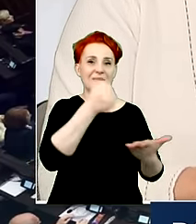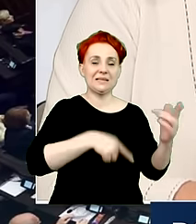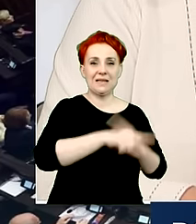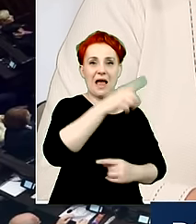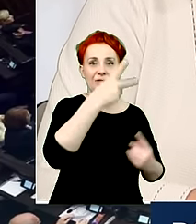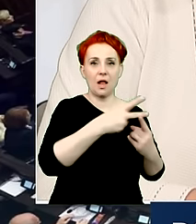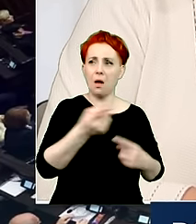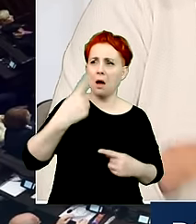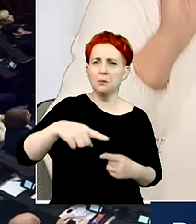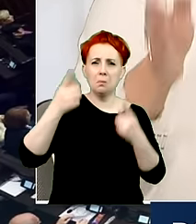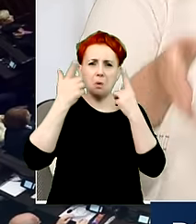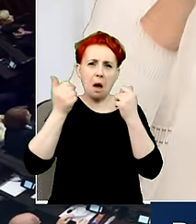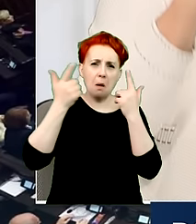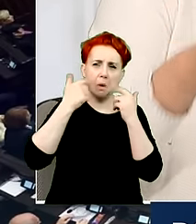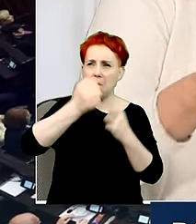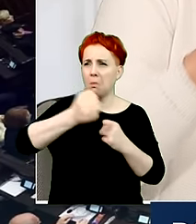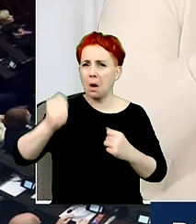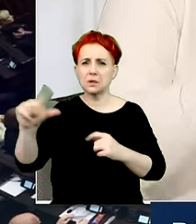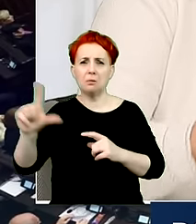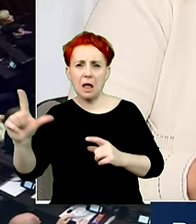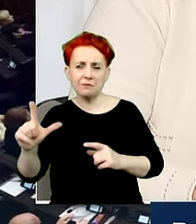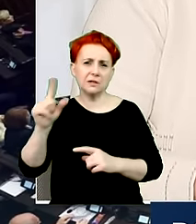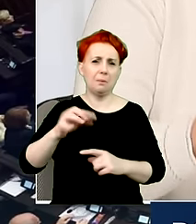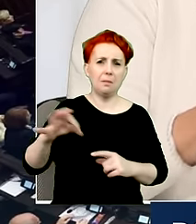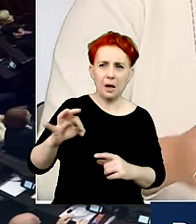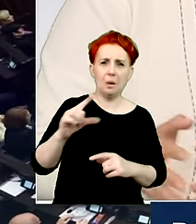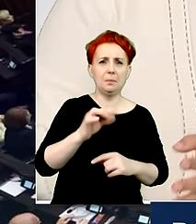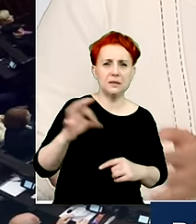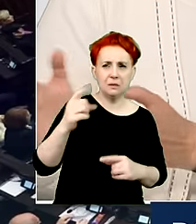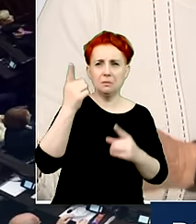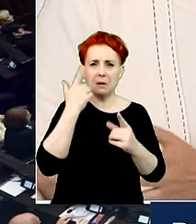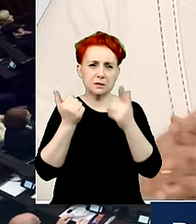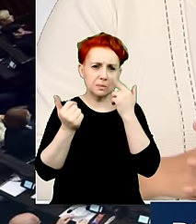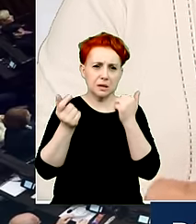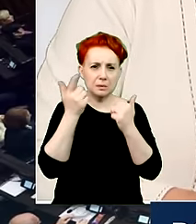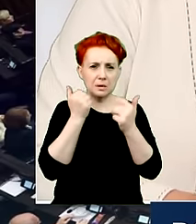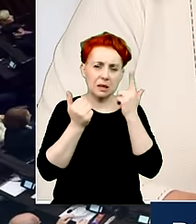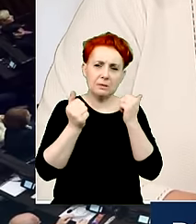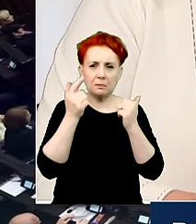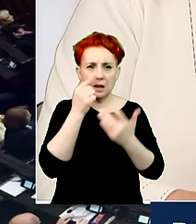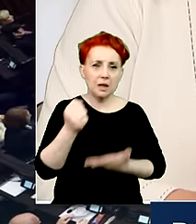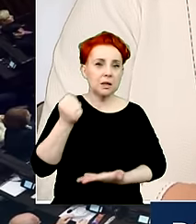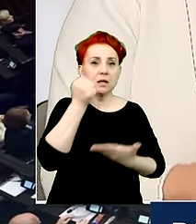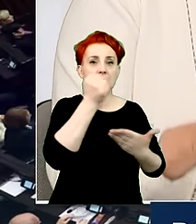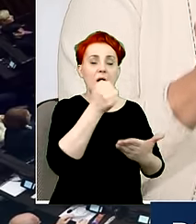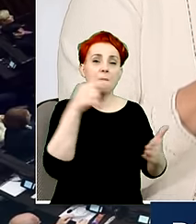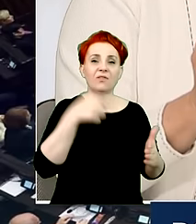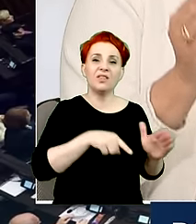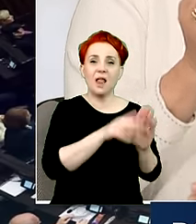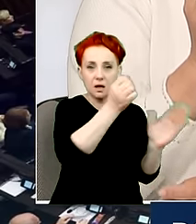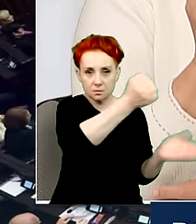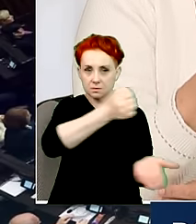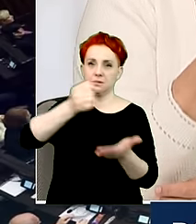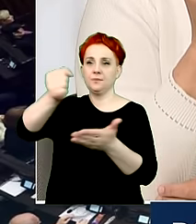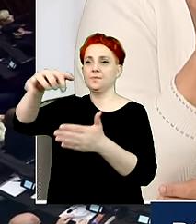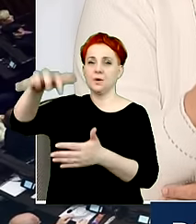wtedy płakali wszyscy posłowie i Lewicy, i Platformy, i PSL-u, że te środki powinny być przeznaczone na onkologię. A